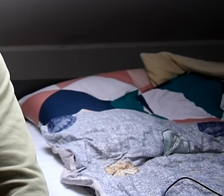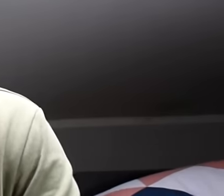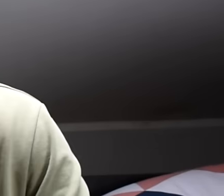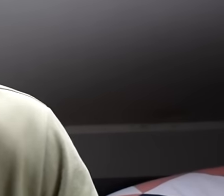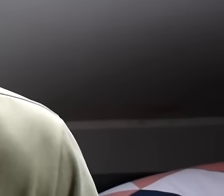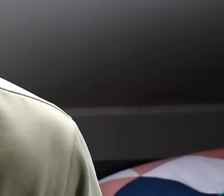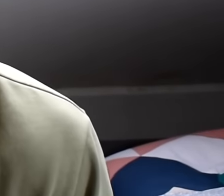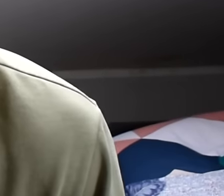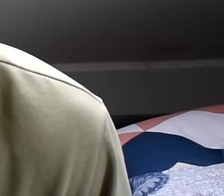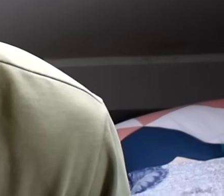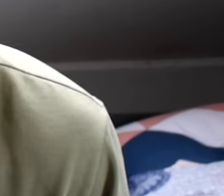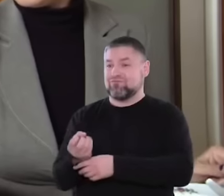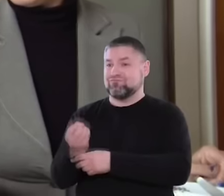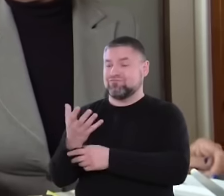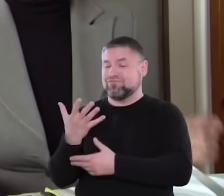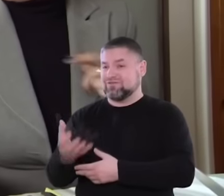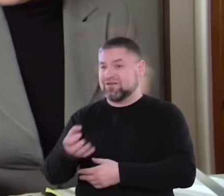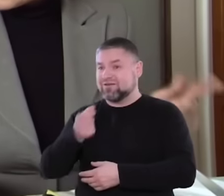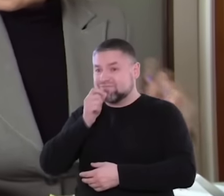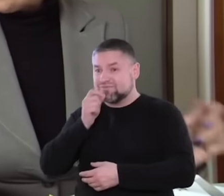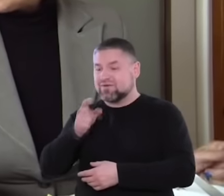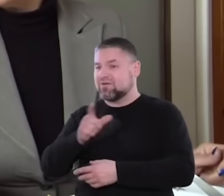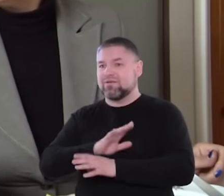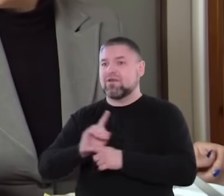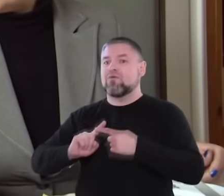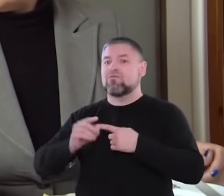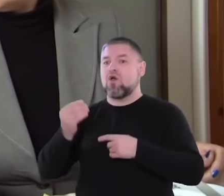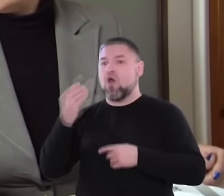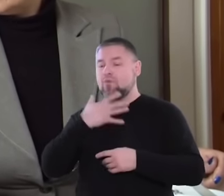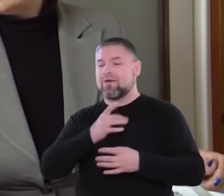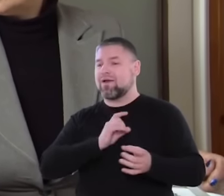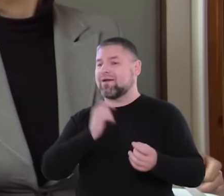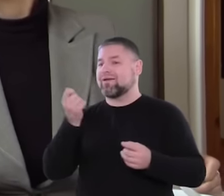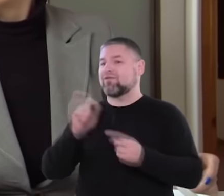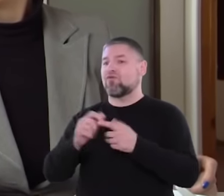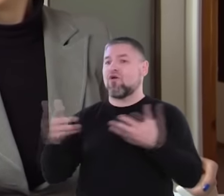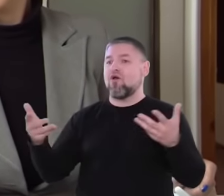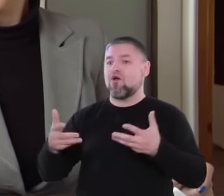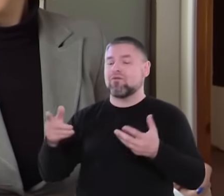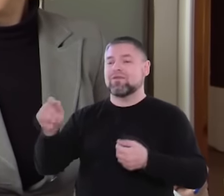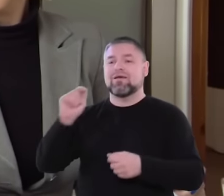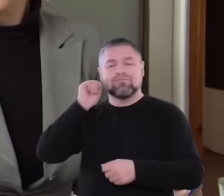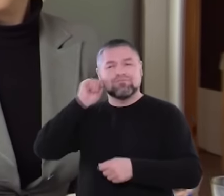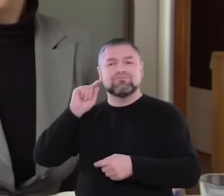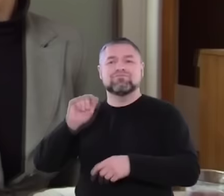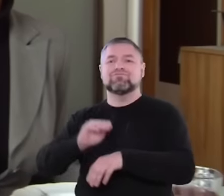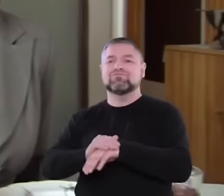zmieniła. Nie będę zadowolona! I zaraz po obiedzie jadę do klubu. Mówiłam